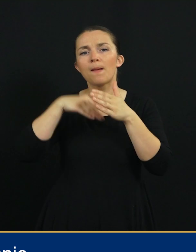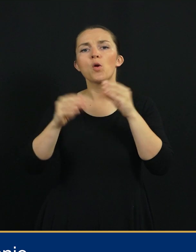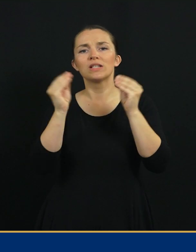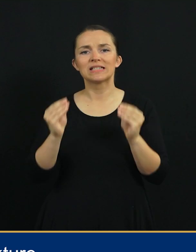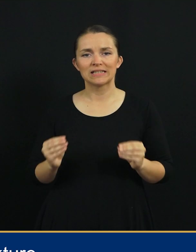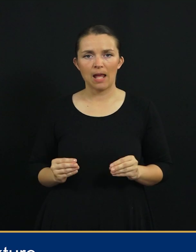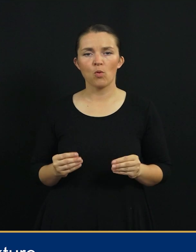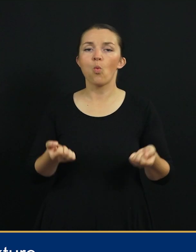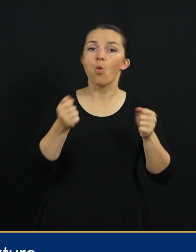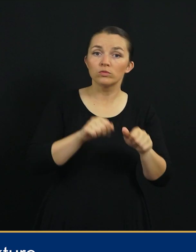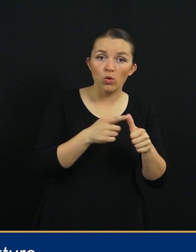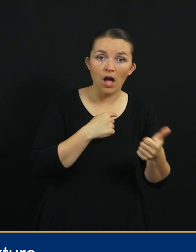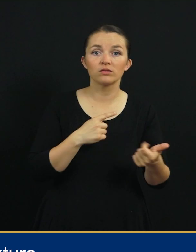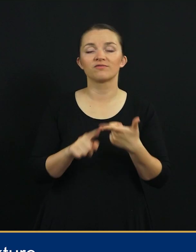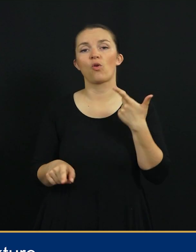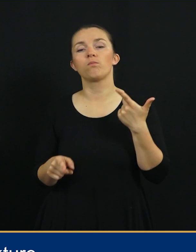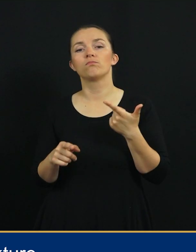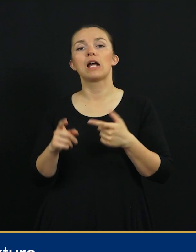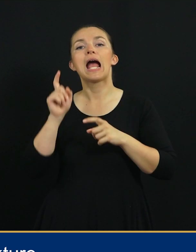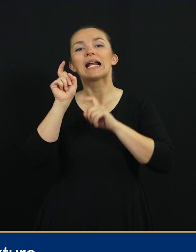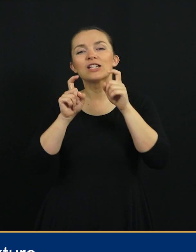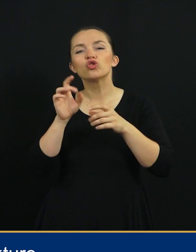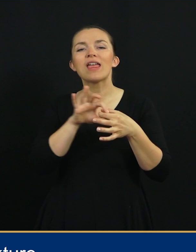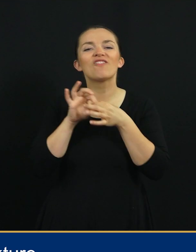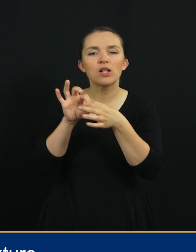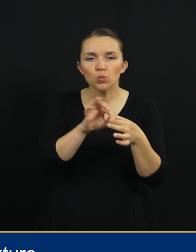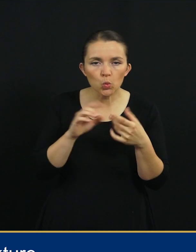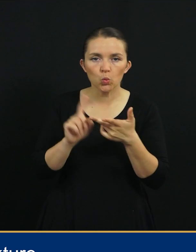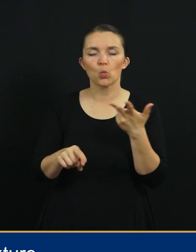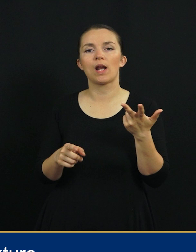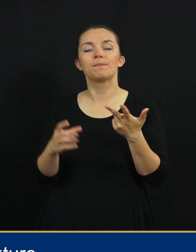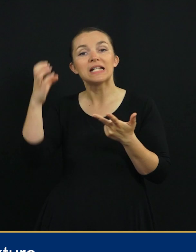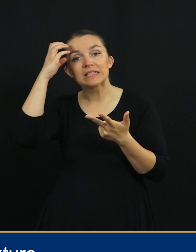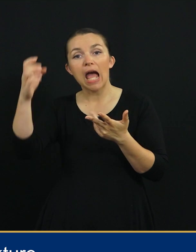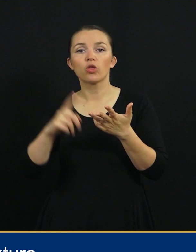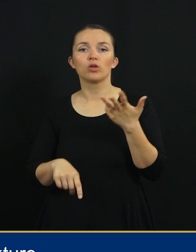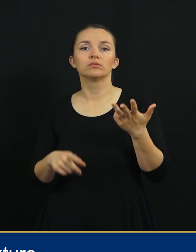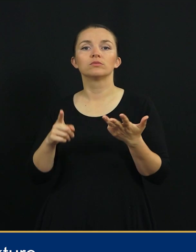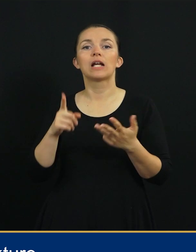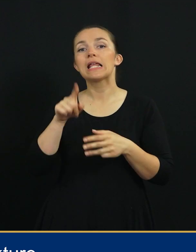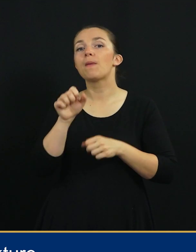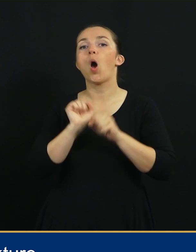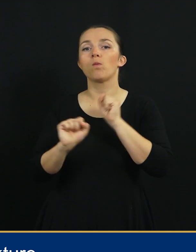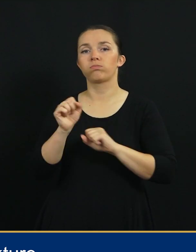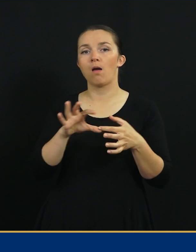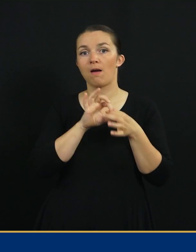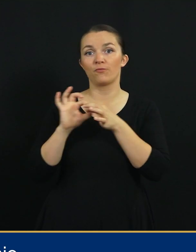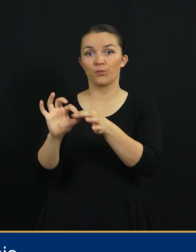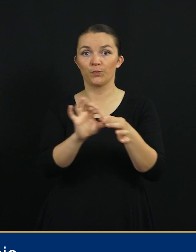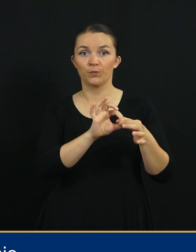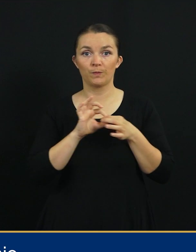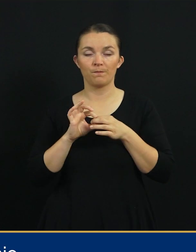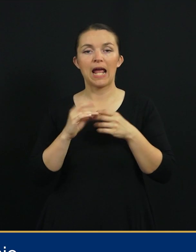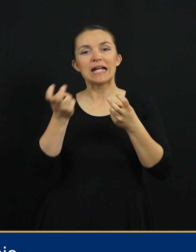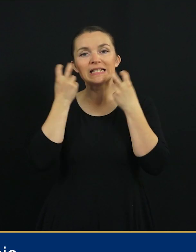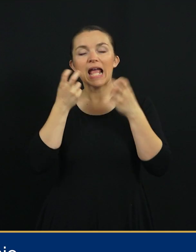podsistemov, gospodarstva, kritične infrastrukture, znanosti in obrambe.